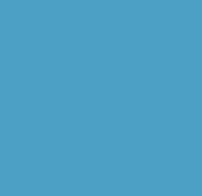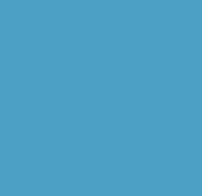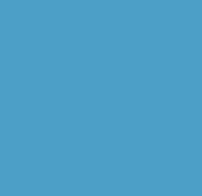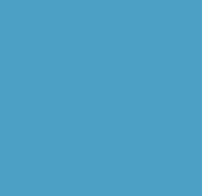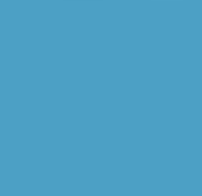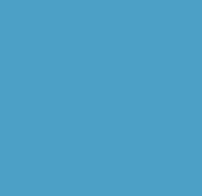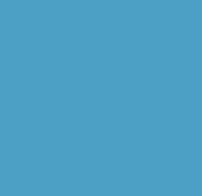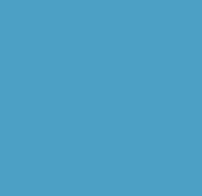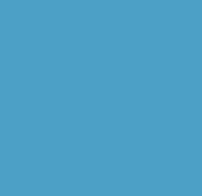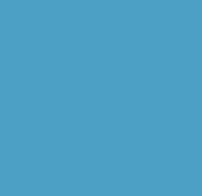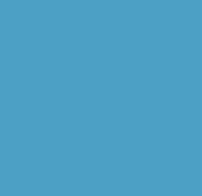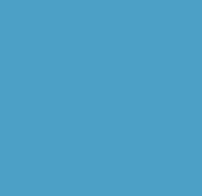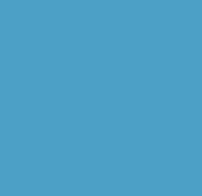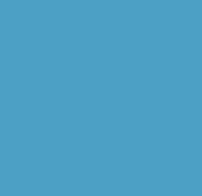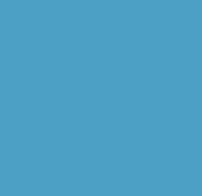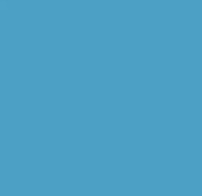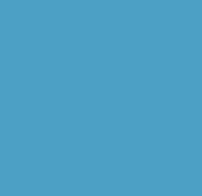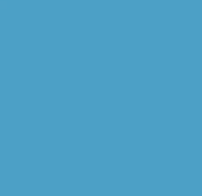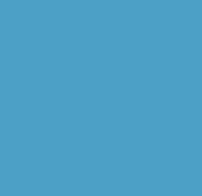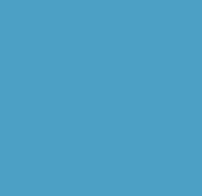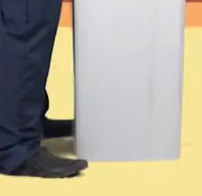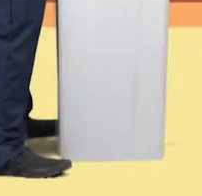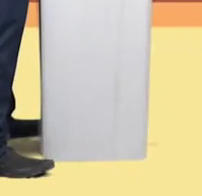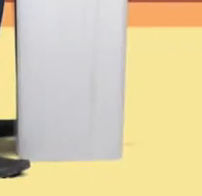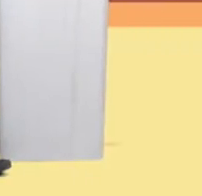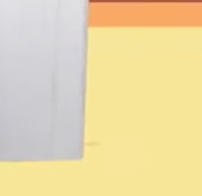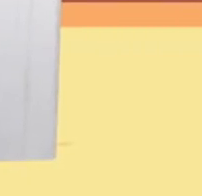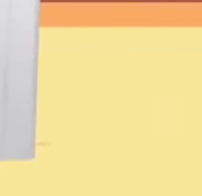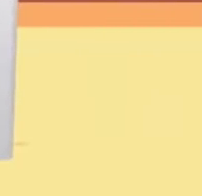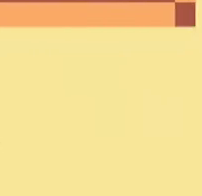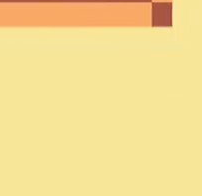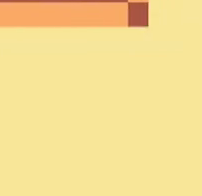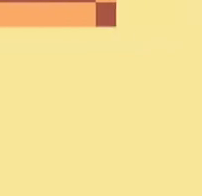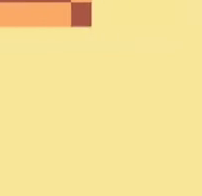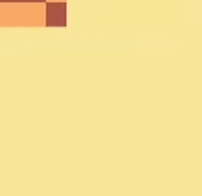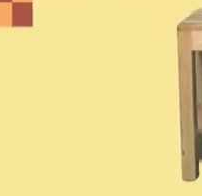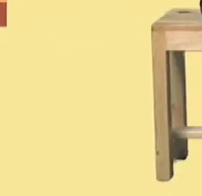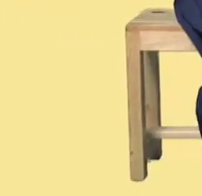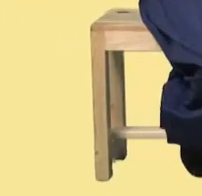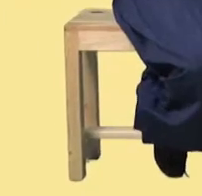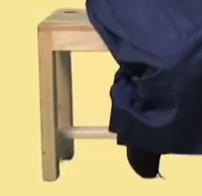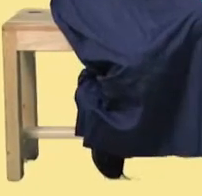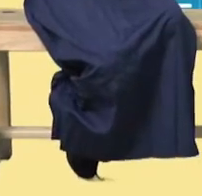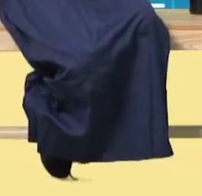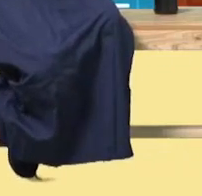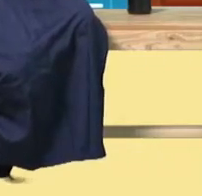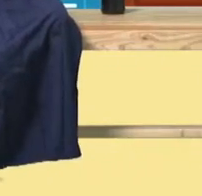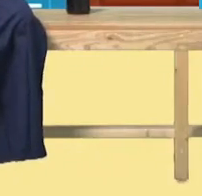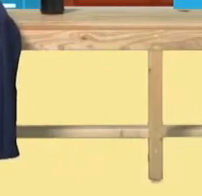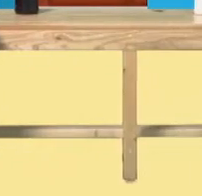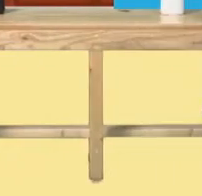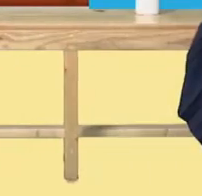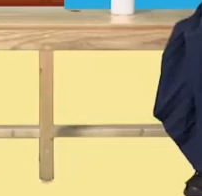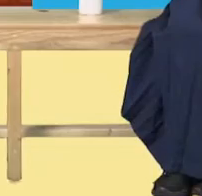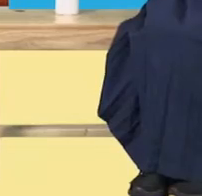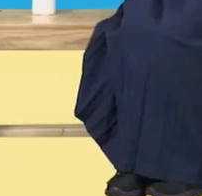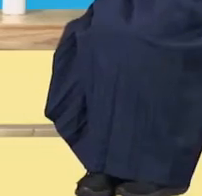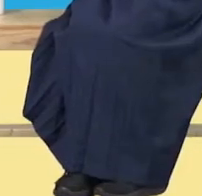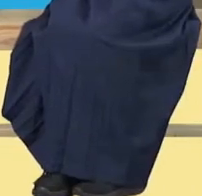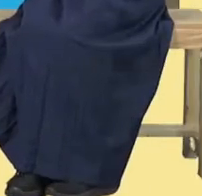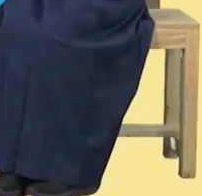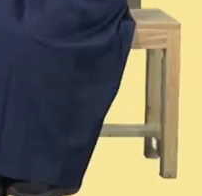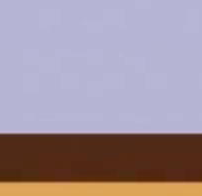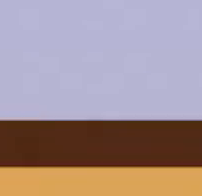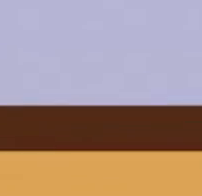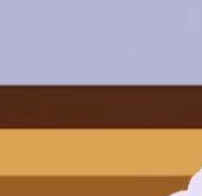guru untuk mengejar ketertinggalan mereka. Tetap hati-hati, pastikan mereka mengikuti seluruh protokol kesehatan